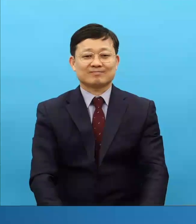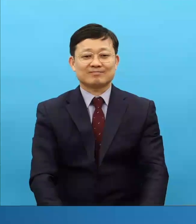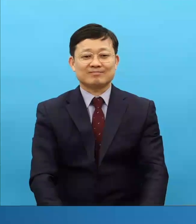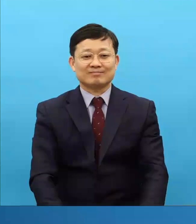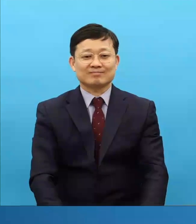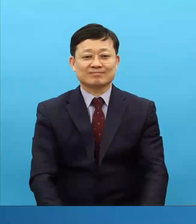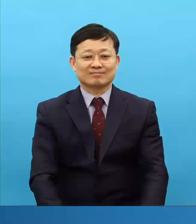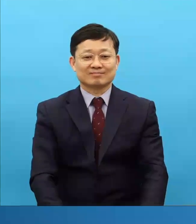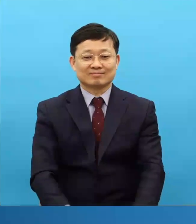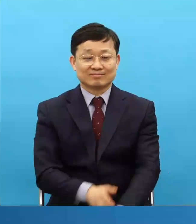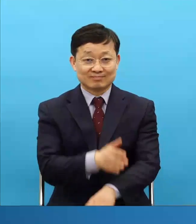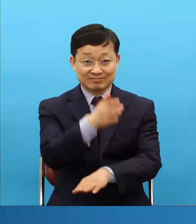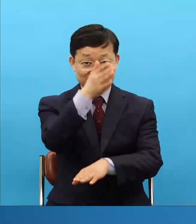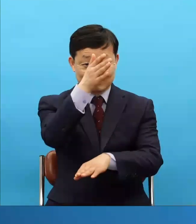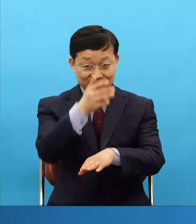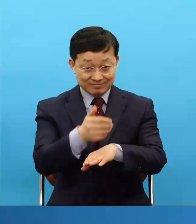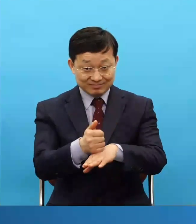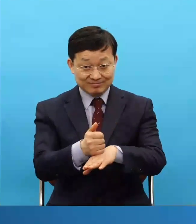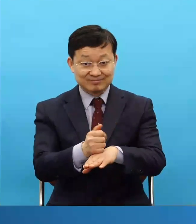앞으로는 지금